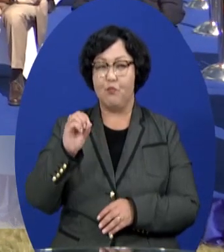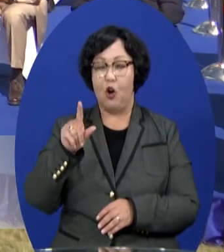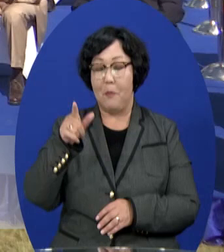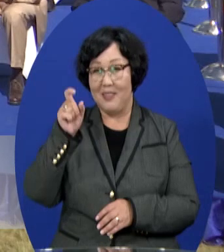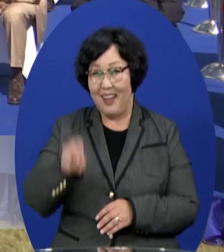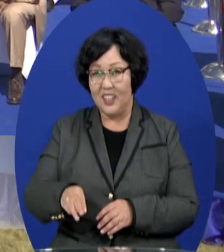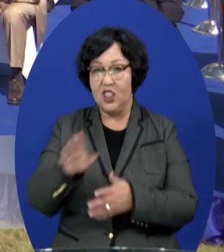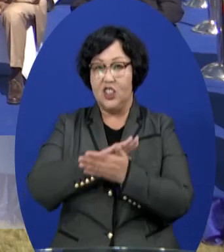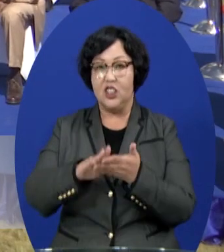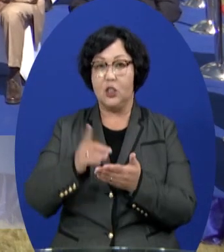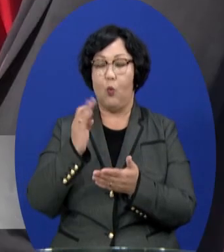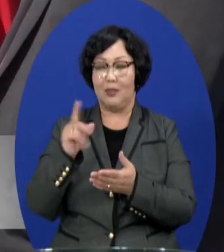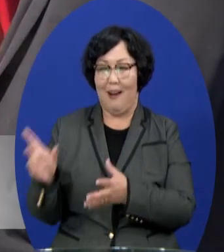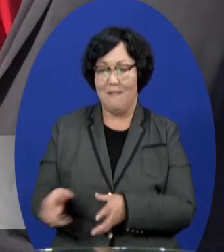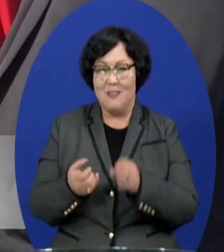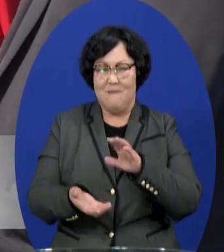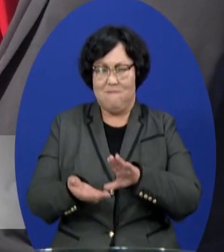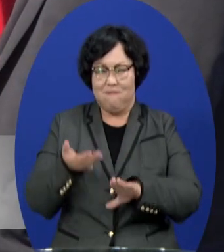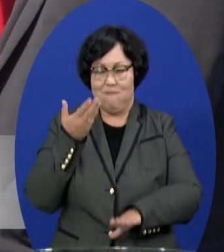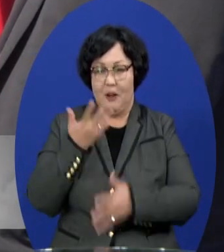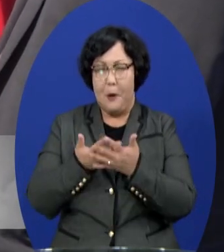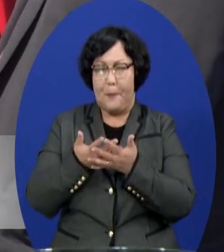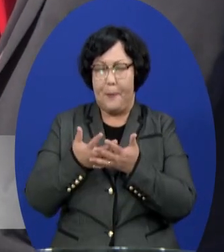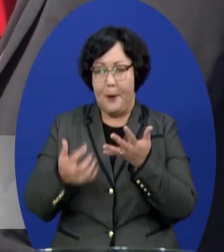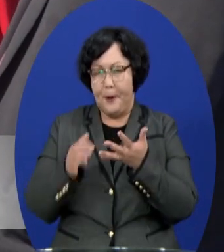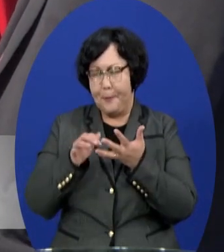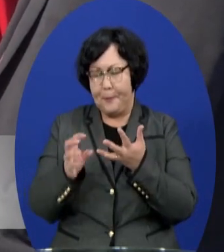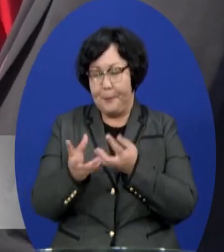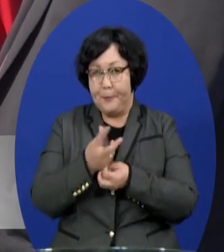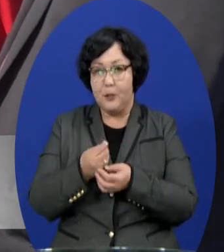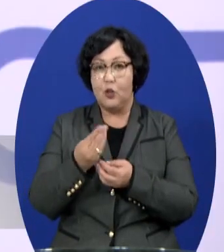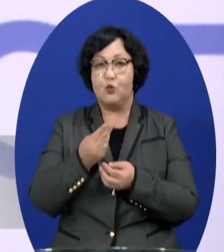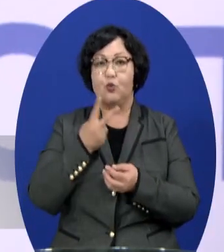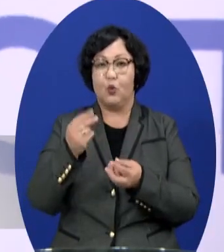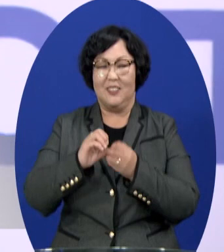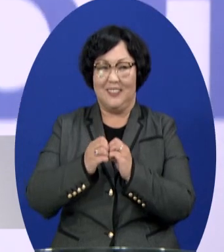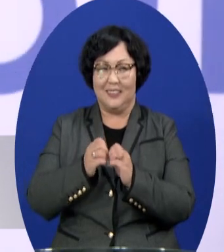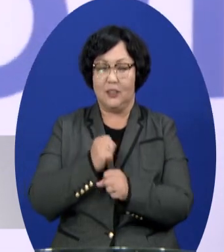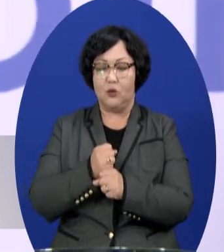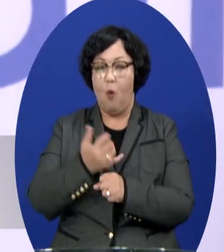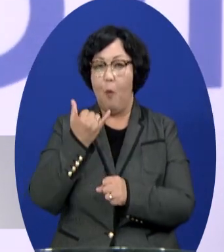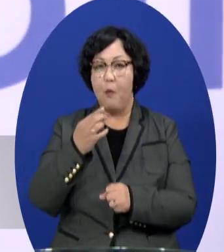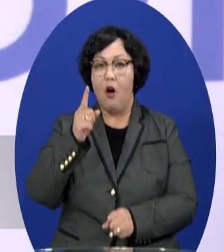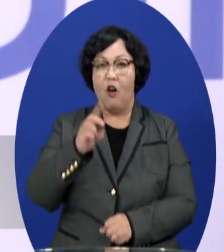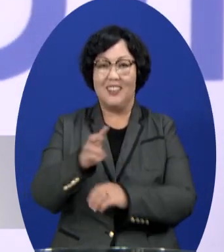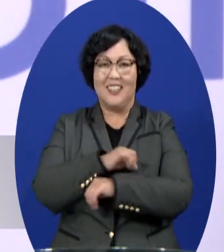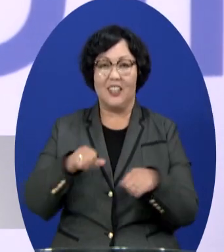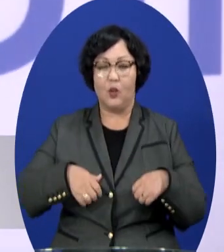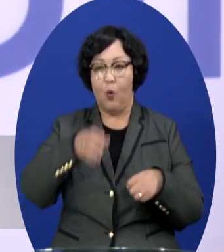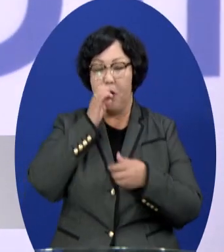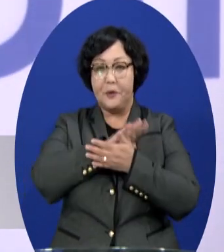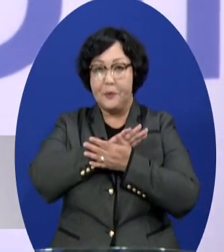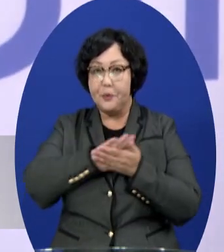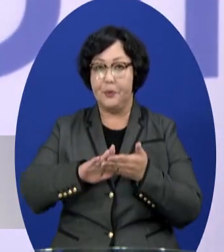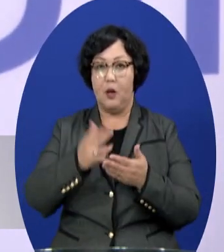нь дэвшилтэт технологиор шүүж, нийслэлчүүдийн ундны усанд нийлүүлэх юм. Ингэснээр Улаанбаатар хотын иргэд шин ундны их ус